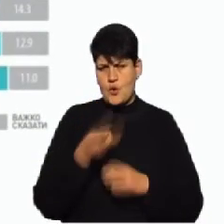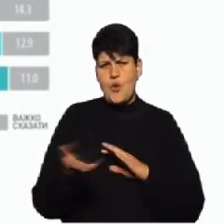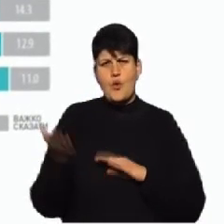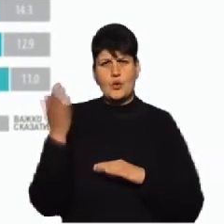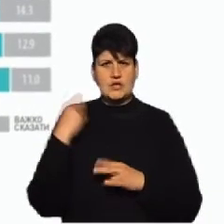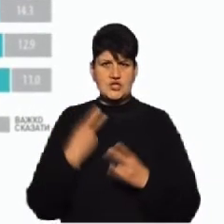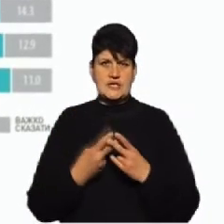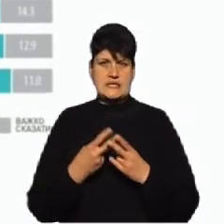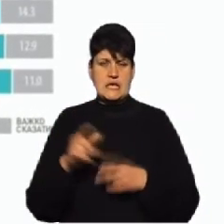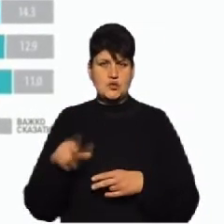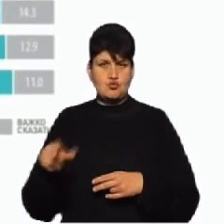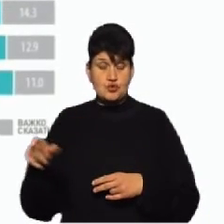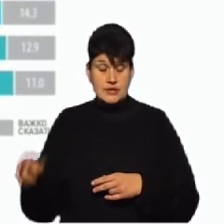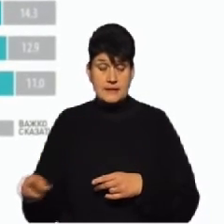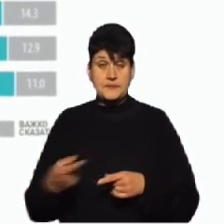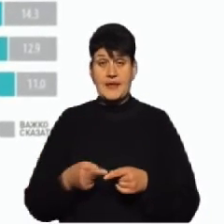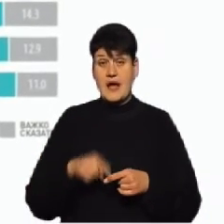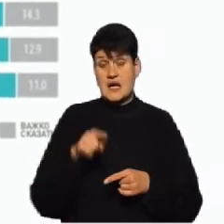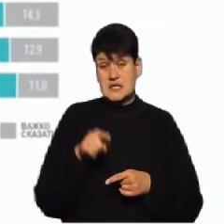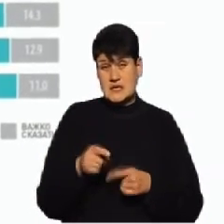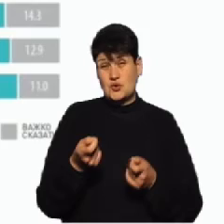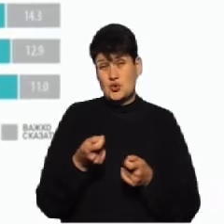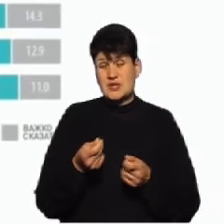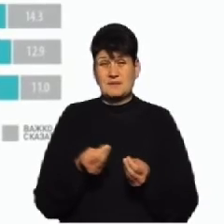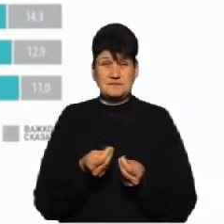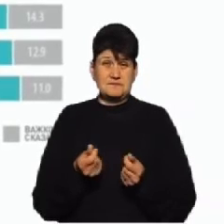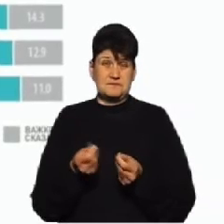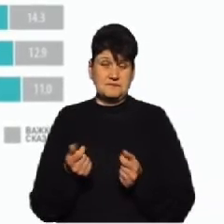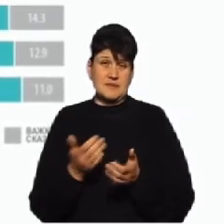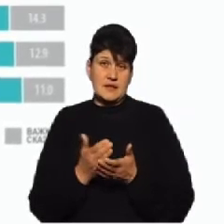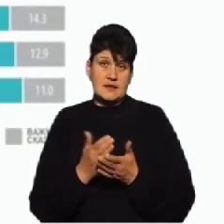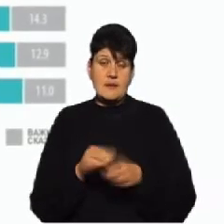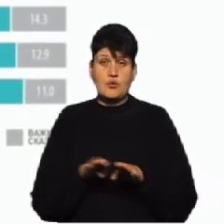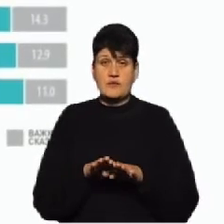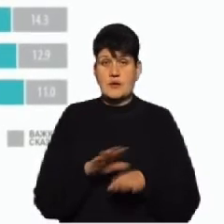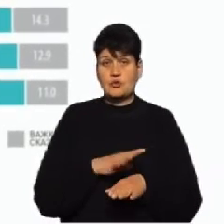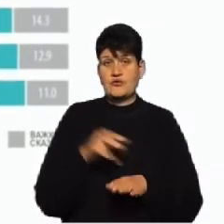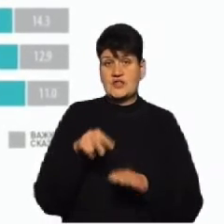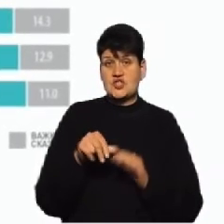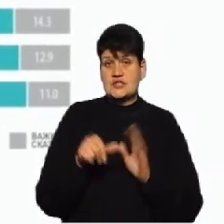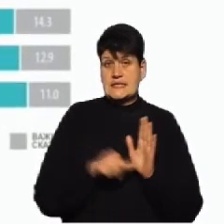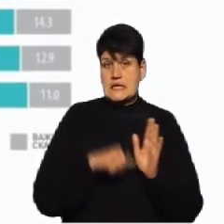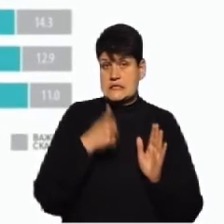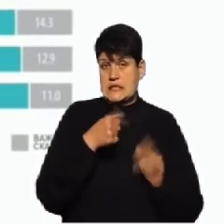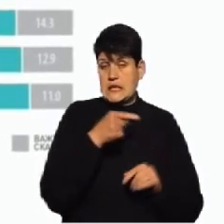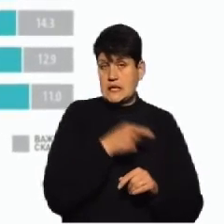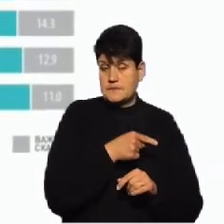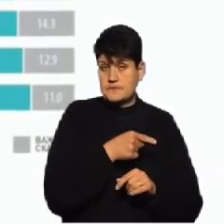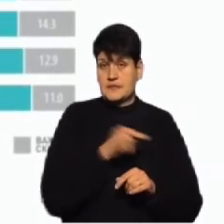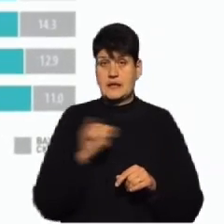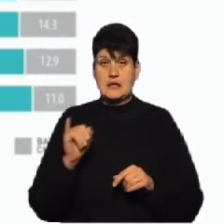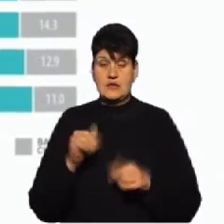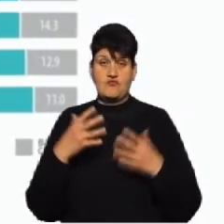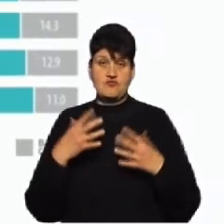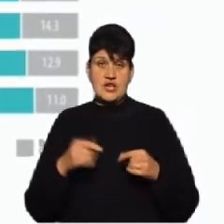ці майже трошки стираються, тому що там порівняння було з 2016 роком, і вже через 5 років повторно